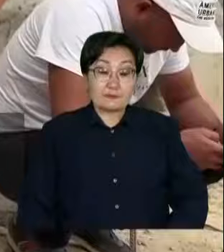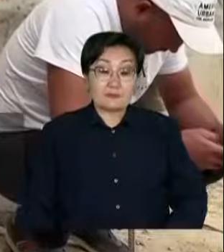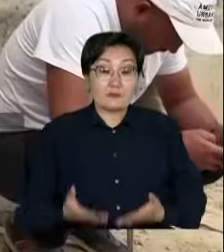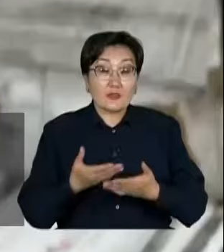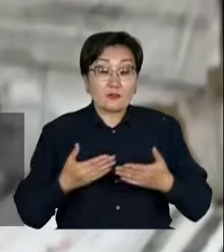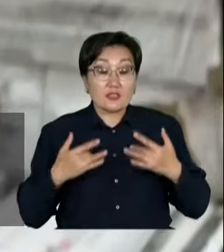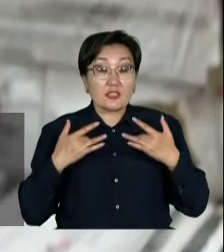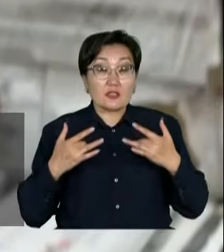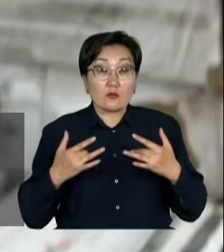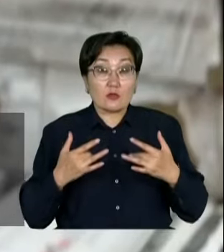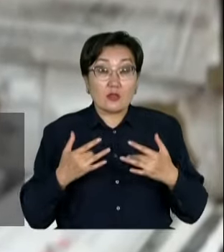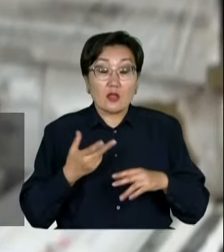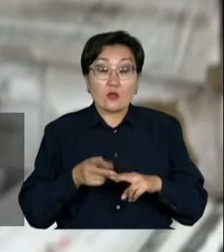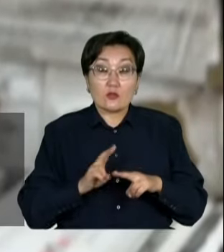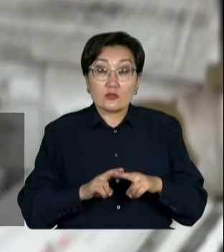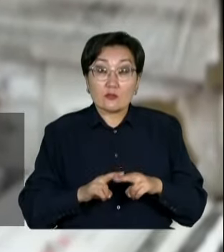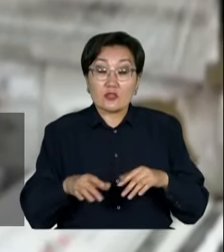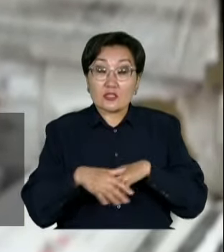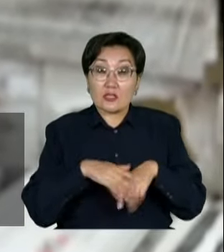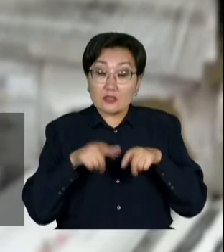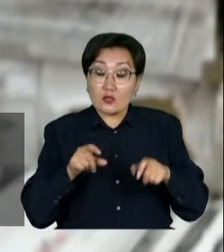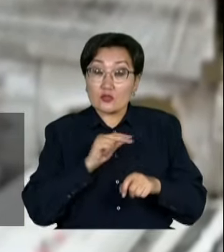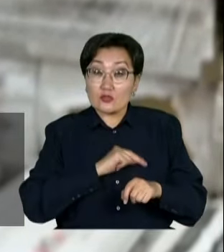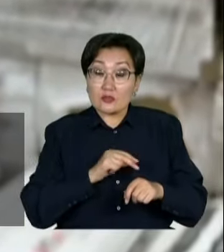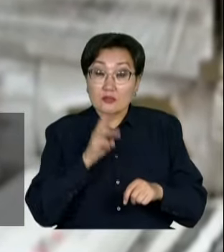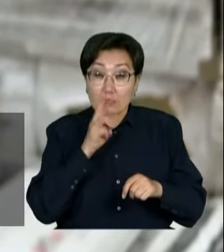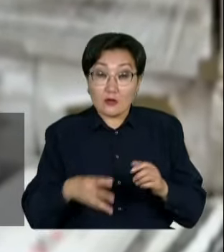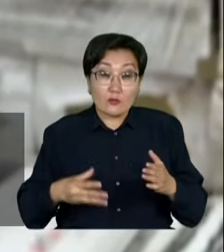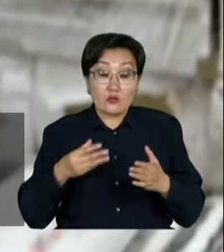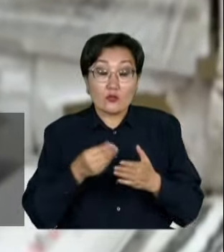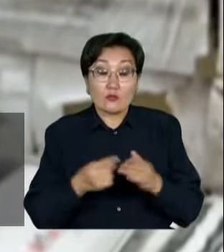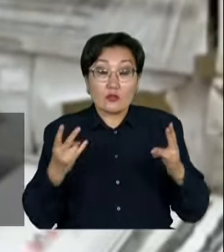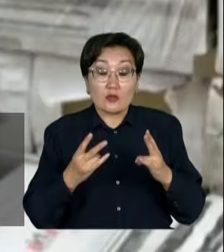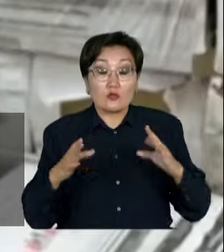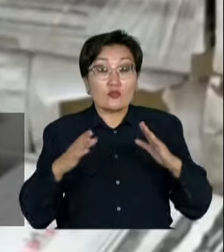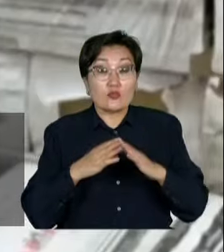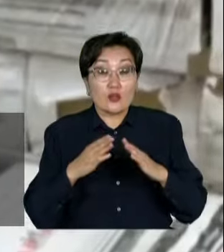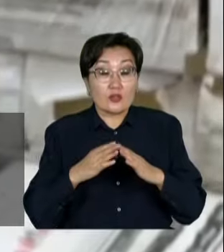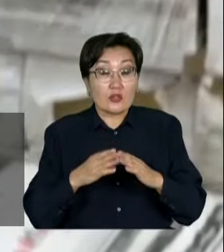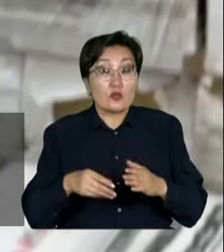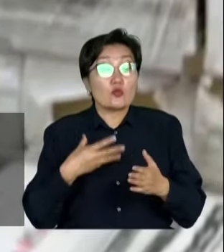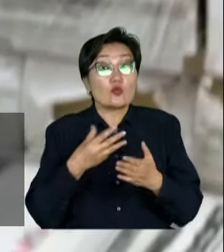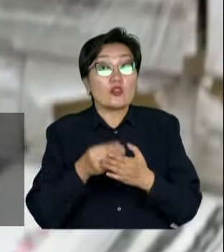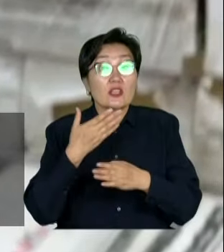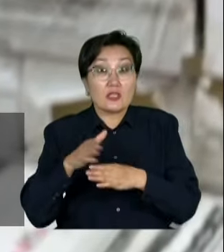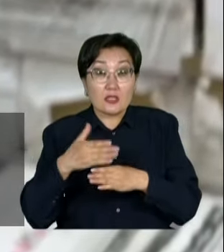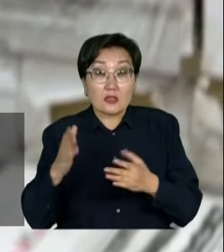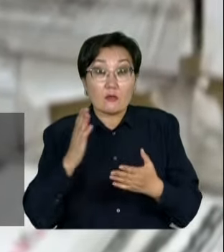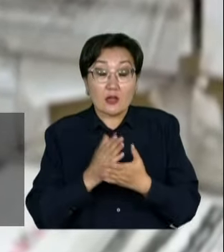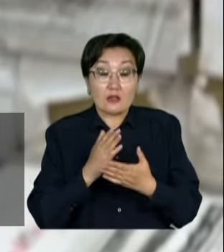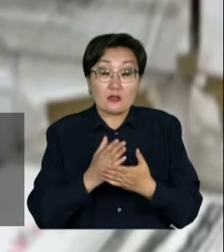Біздің талабымыз жаңа осынша халықтың еңбек ақысын берсін. Үйлерінде кредиттері бар, нандары бар, үйлерінде апарамай